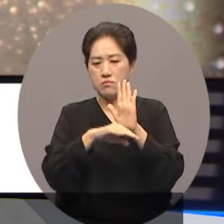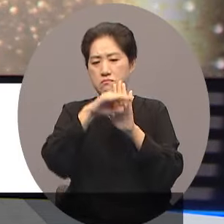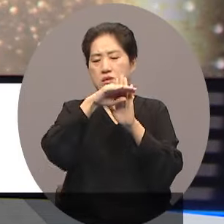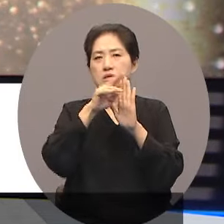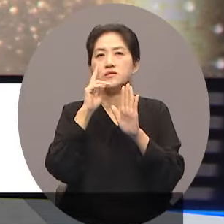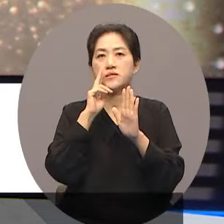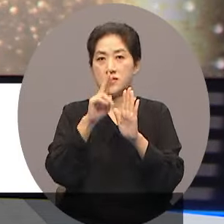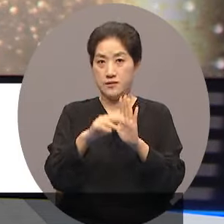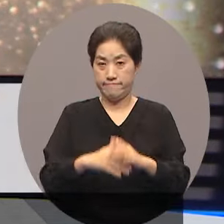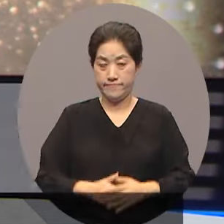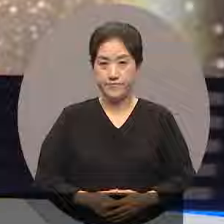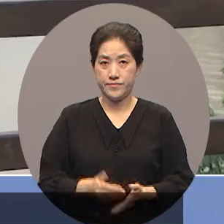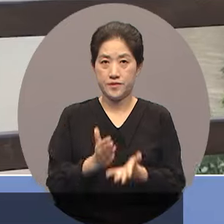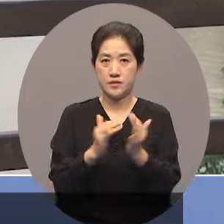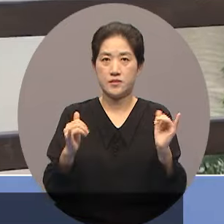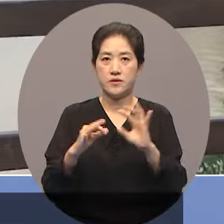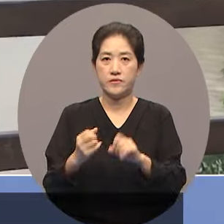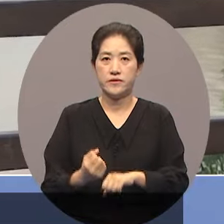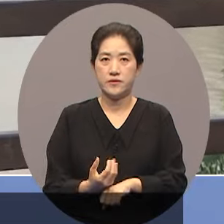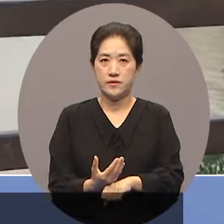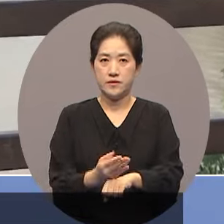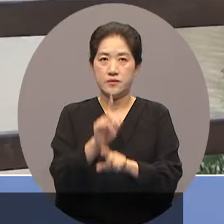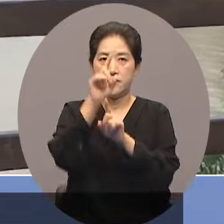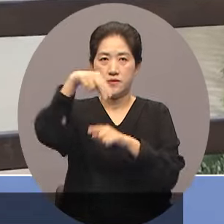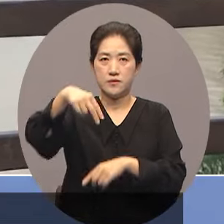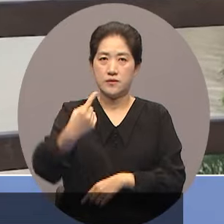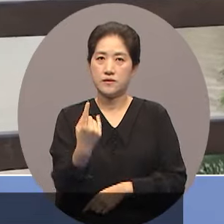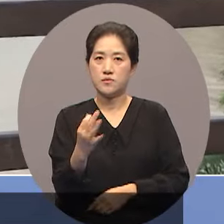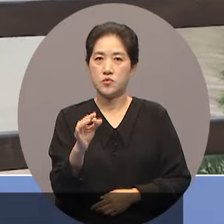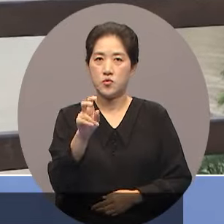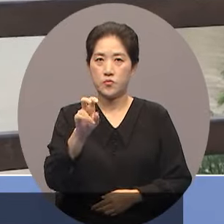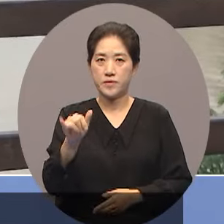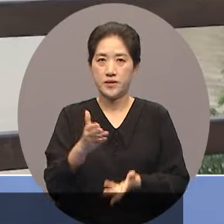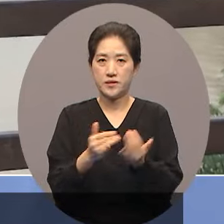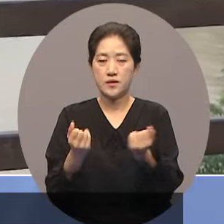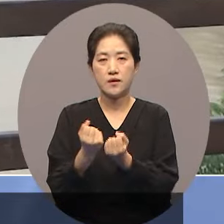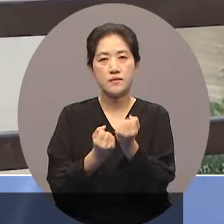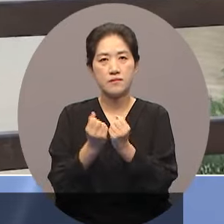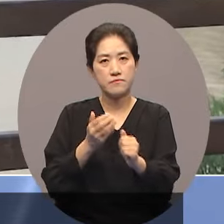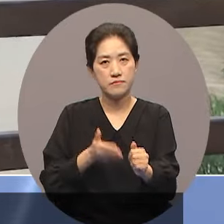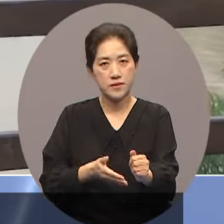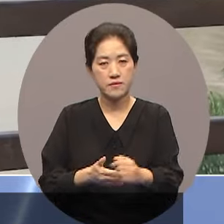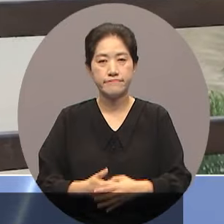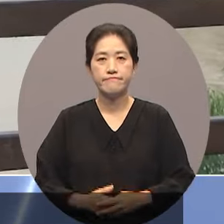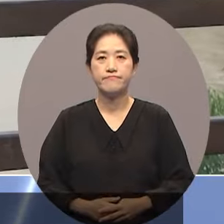단계로 상향됐습니다. 취재 기자 연결해 보겠습니다. 이송미 기자, 그곳 상황 어떻습니까?